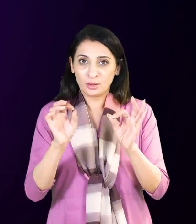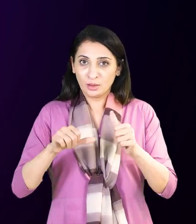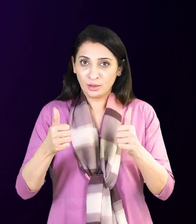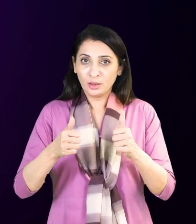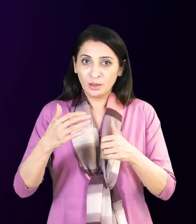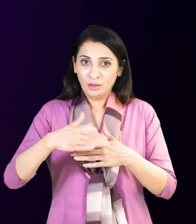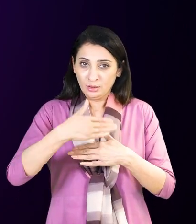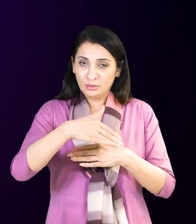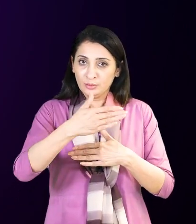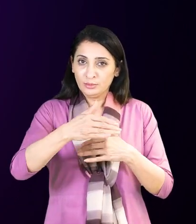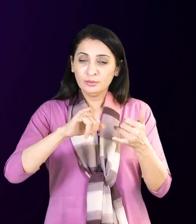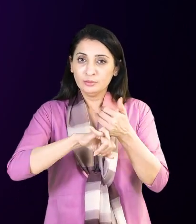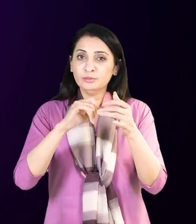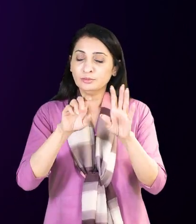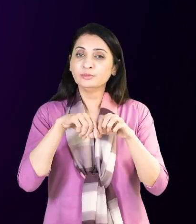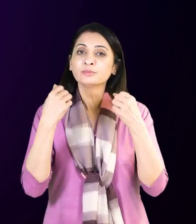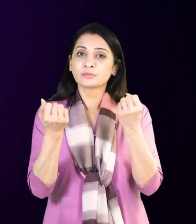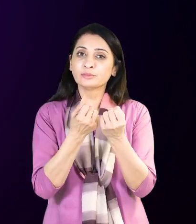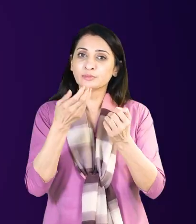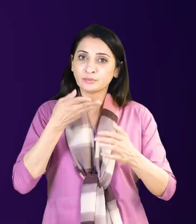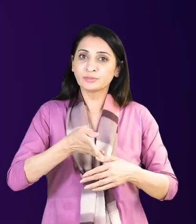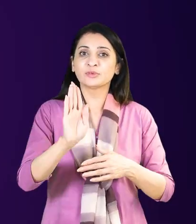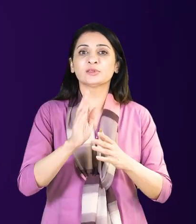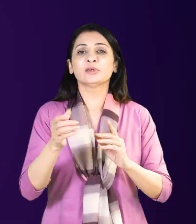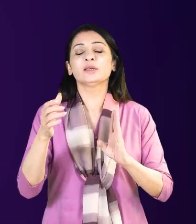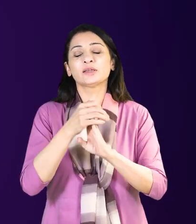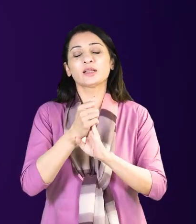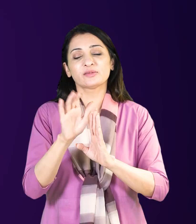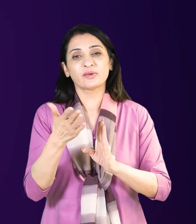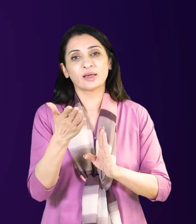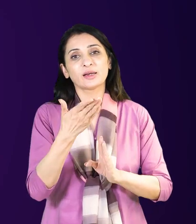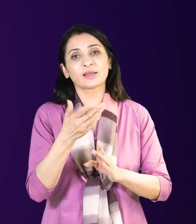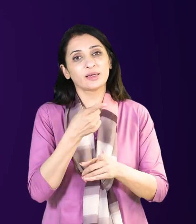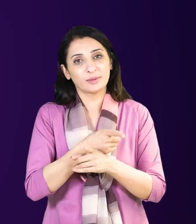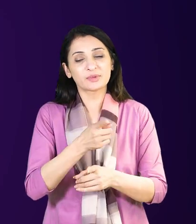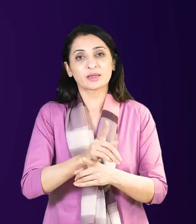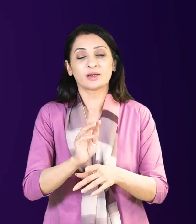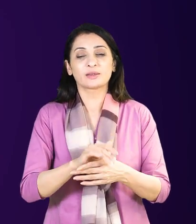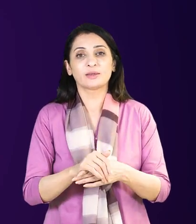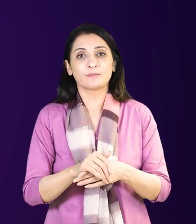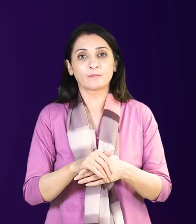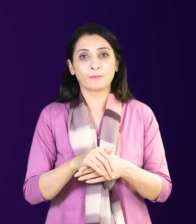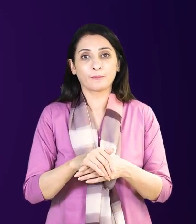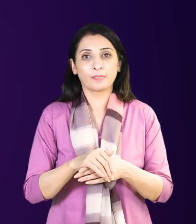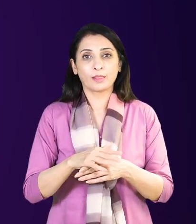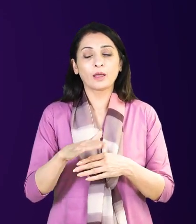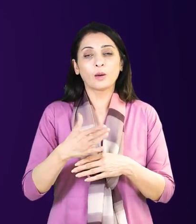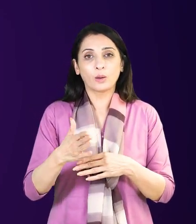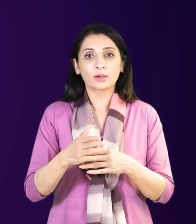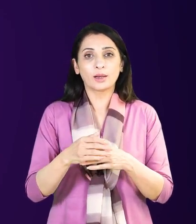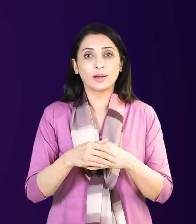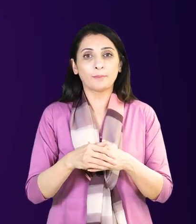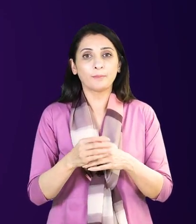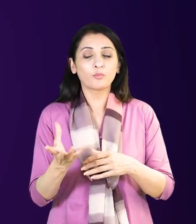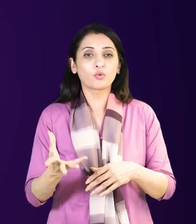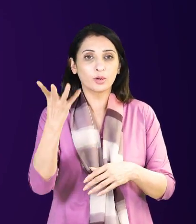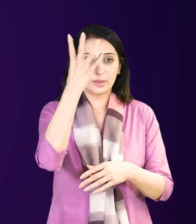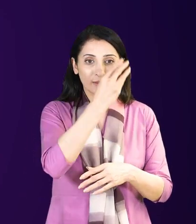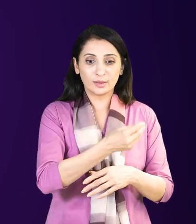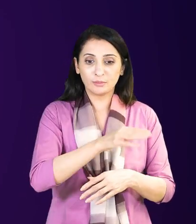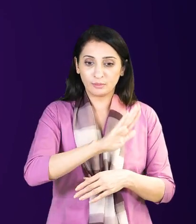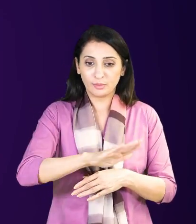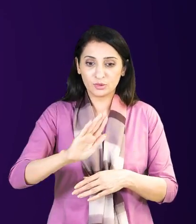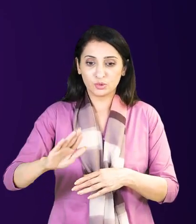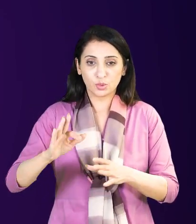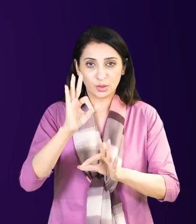को फॉर अदर स्कूल्स बेसिकली, फॉर टेस्ट प्रिपरेशंस एंड ऑल। और उसके अलावा वी आर ऑफरिंग अ डे केयर